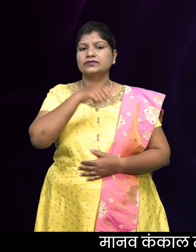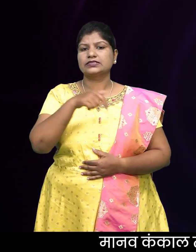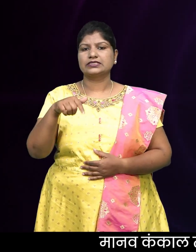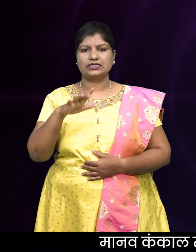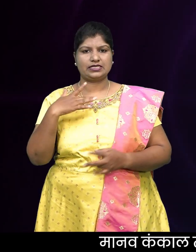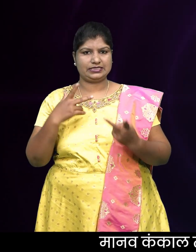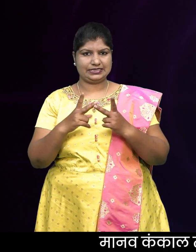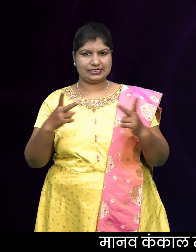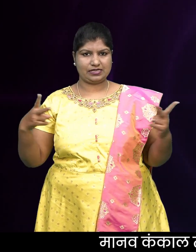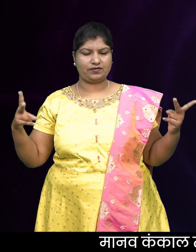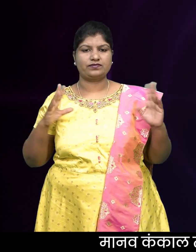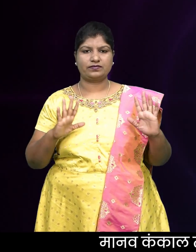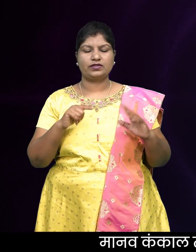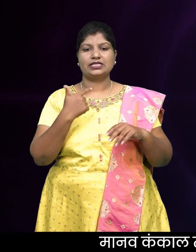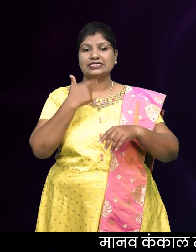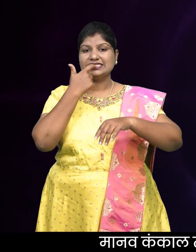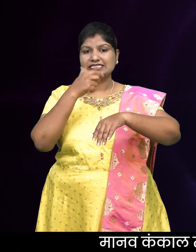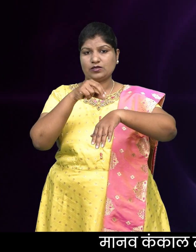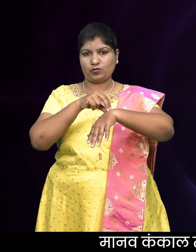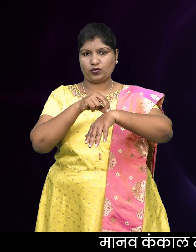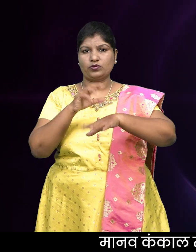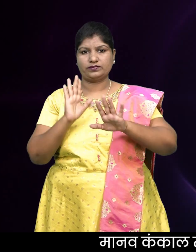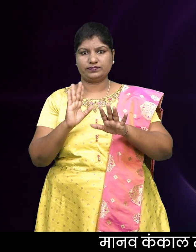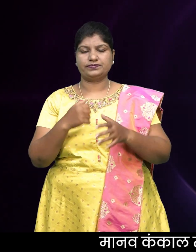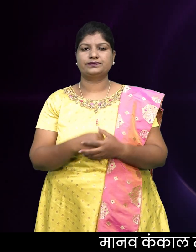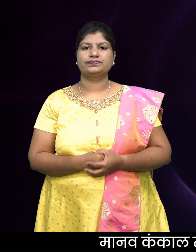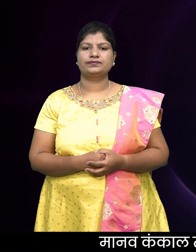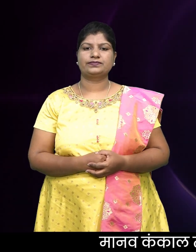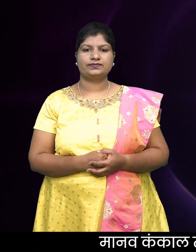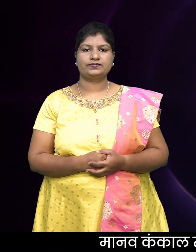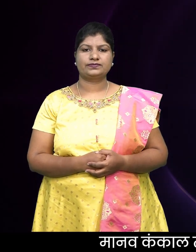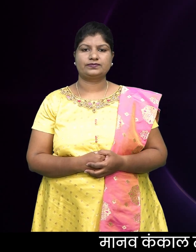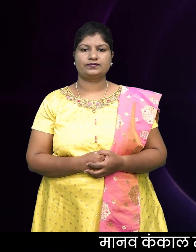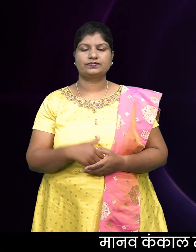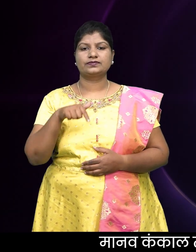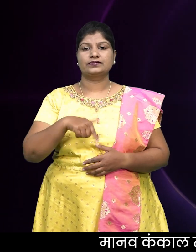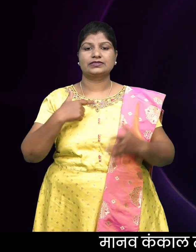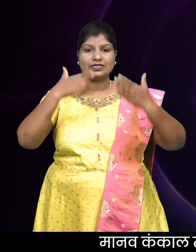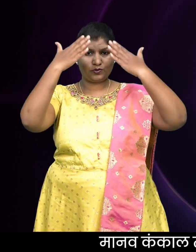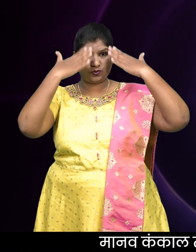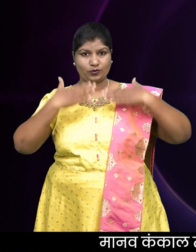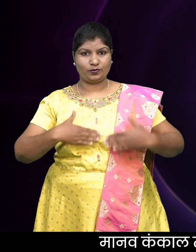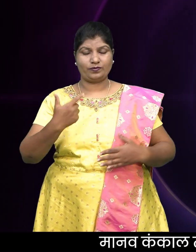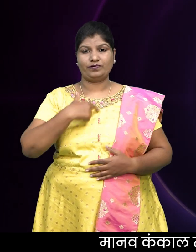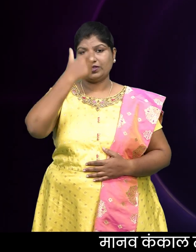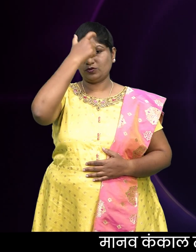मानव कंकाल तंत्र में विभिन्न प्रकार की हड्डियां होती है। वे हैं